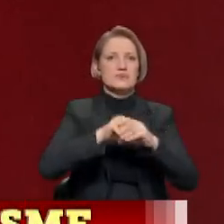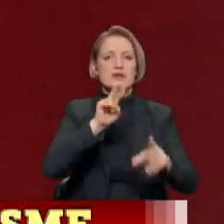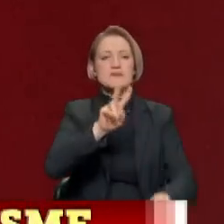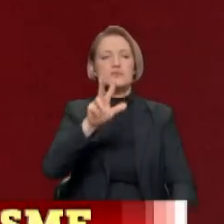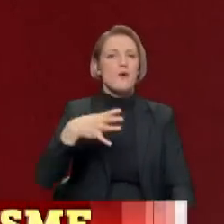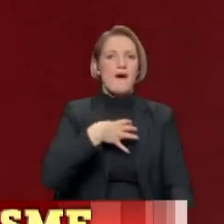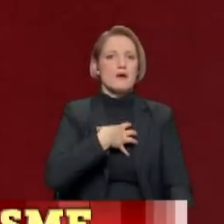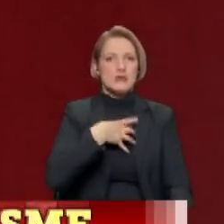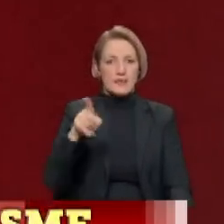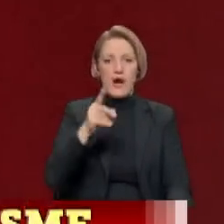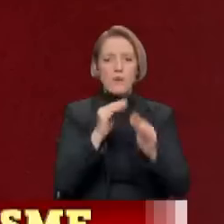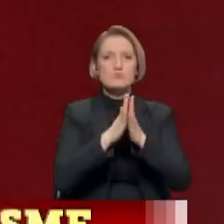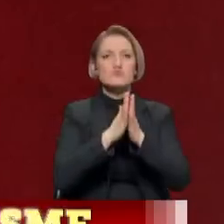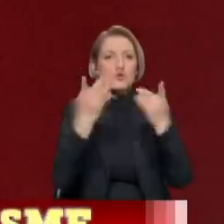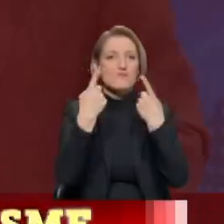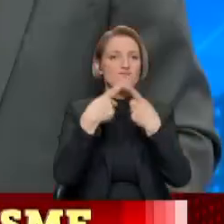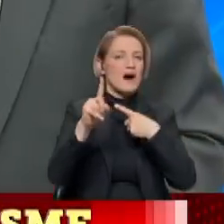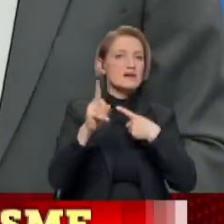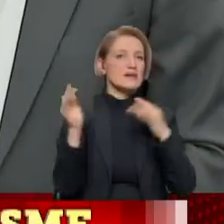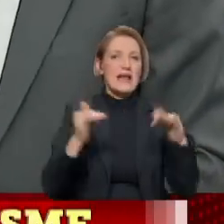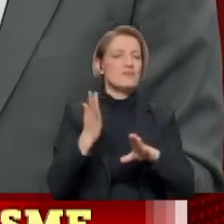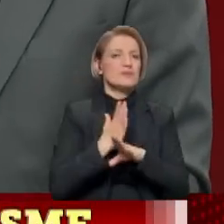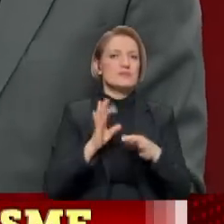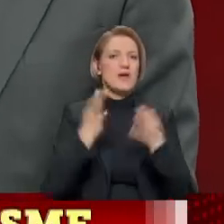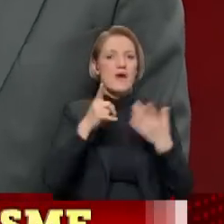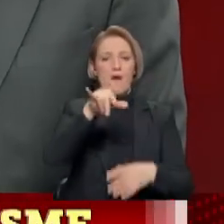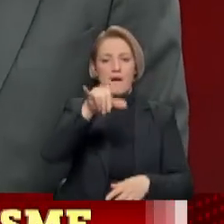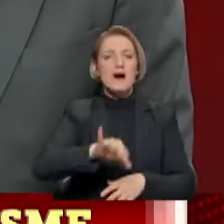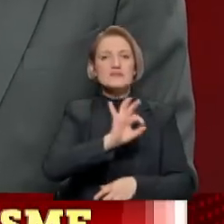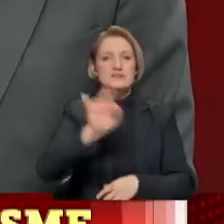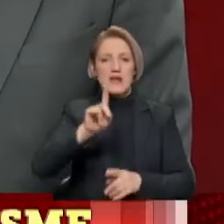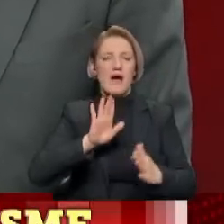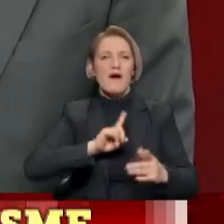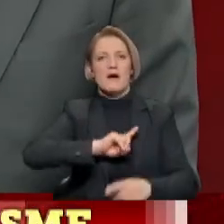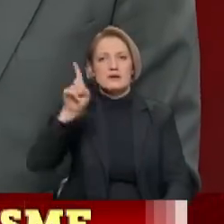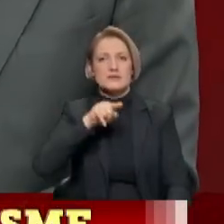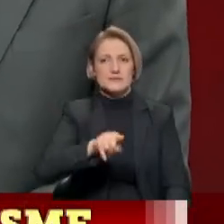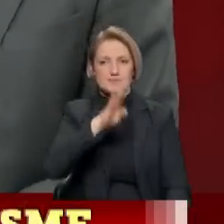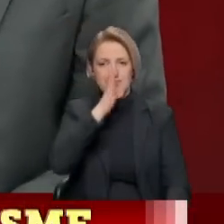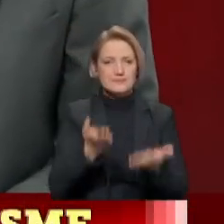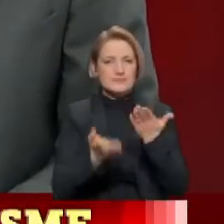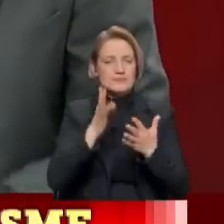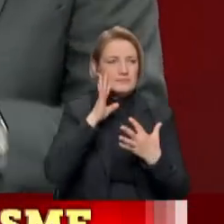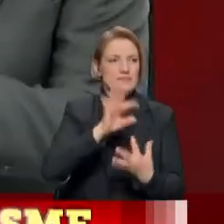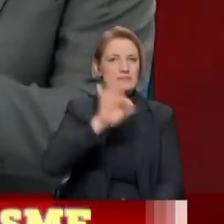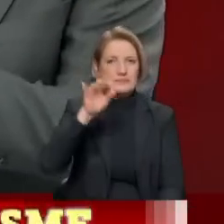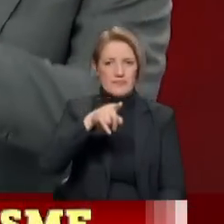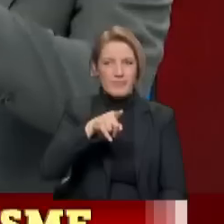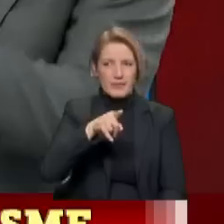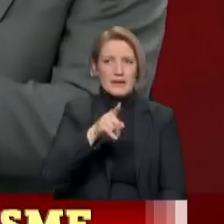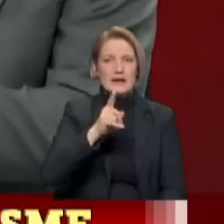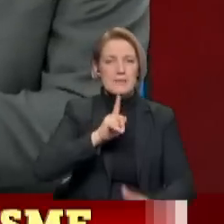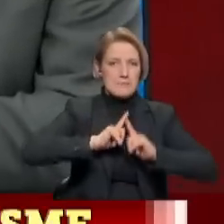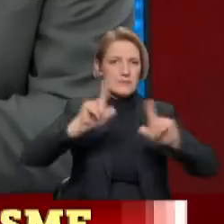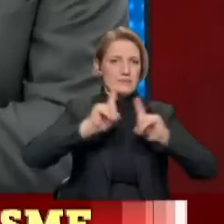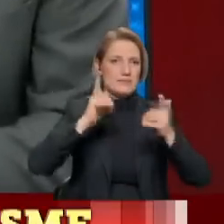23 Haziran'da o büyük farkı getiren ne aslında? O haksızlığa itiraz. O adaletsizliğe insan, adaletsizliğe